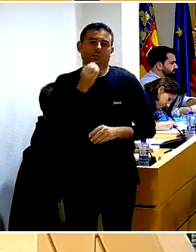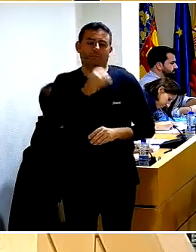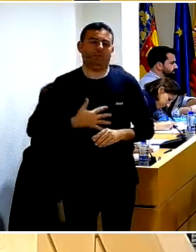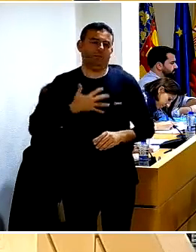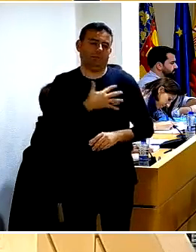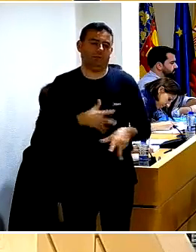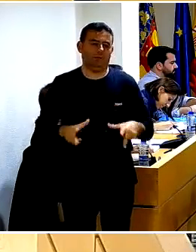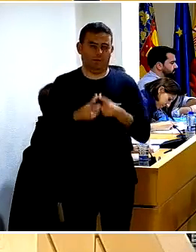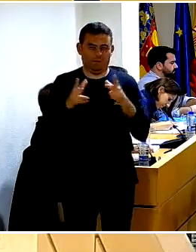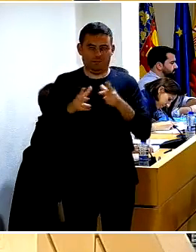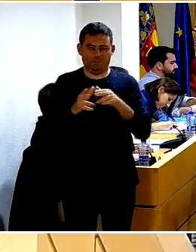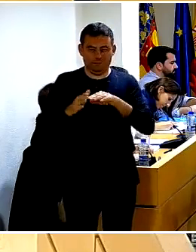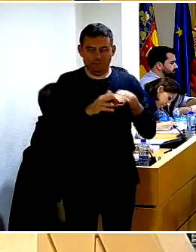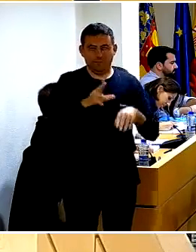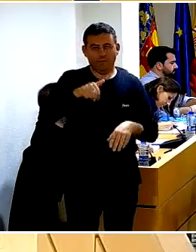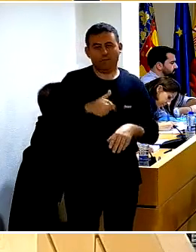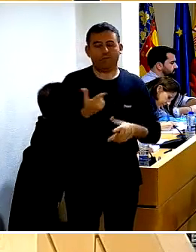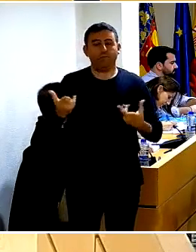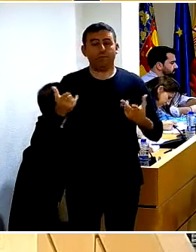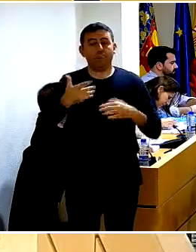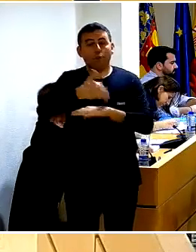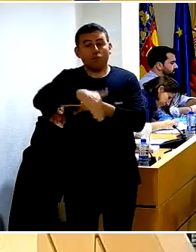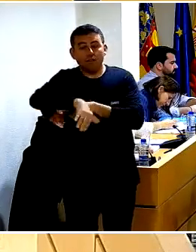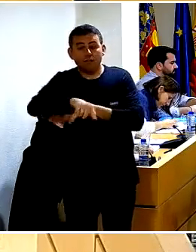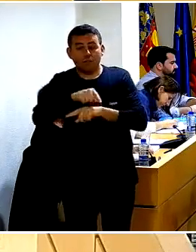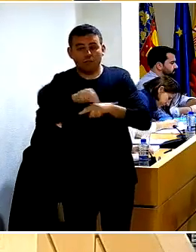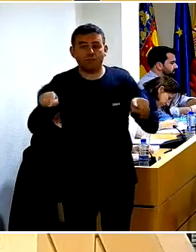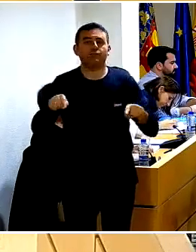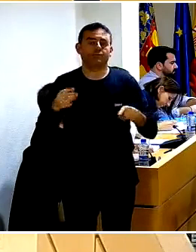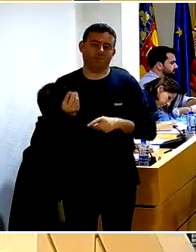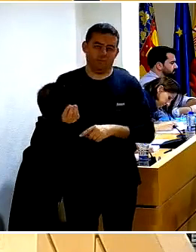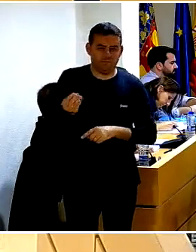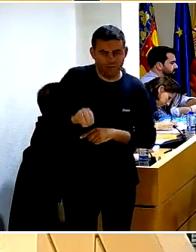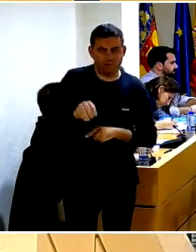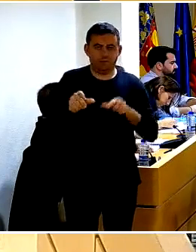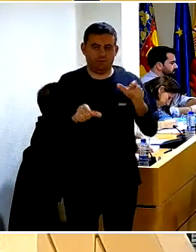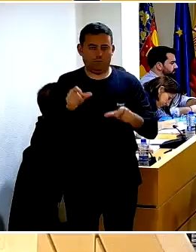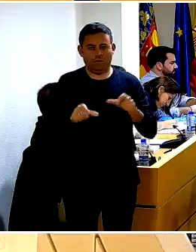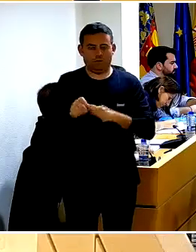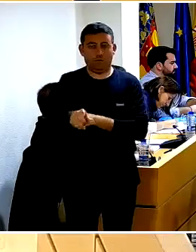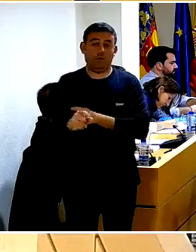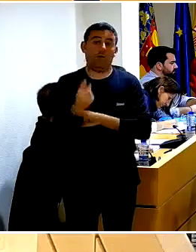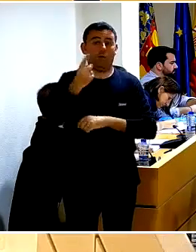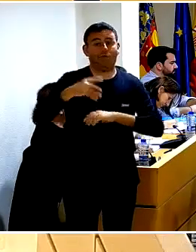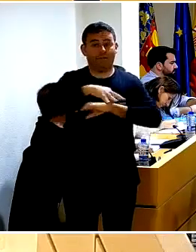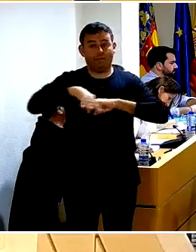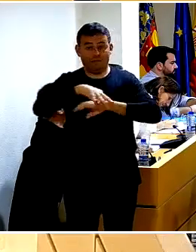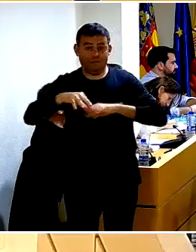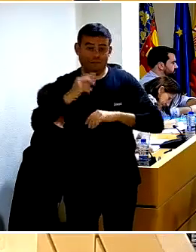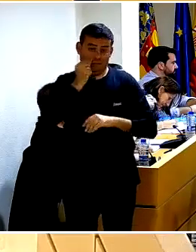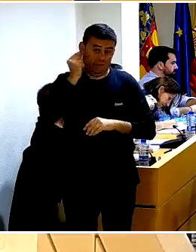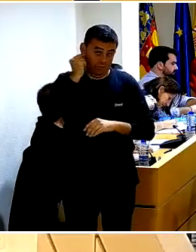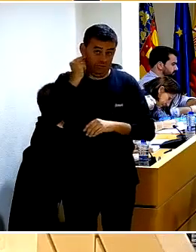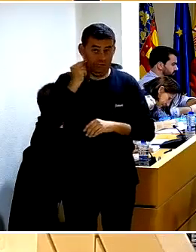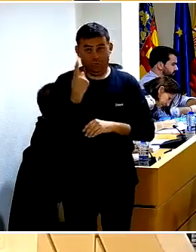S'augmenta el personal en urbanisme amb la previsió d'un programa per a incorporar un enginyer, enginyera industrial. En